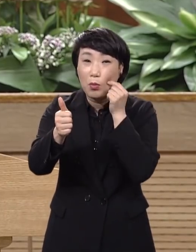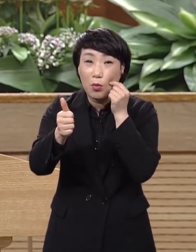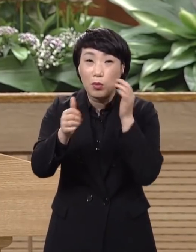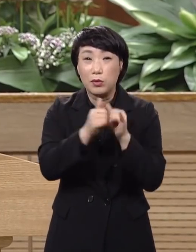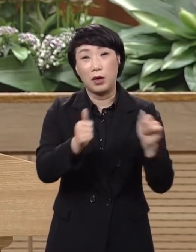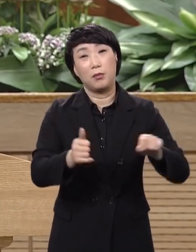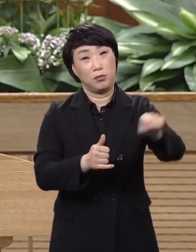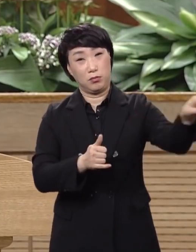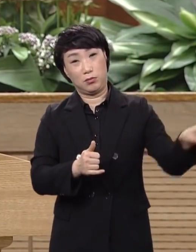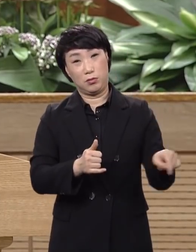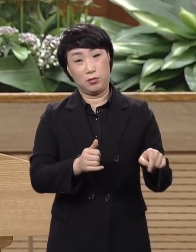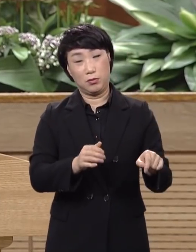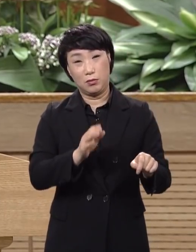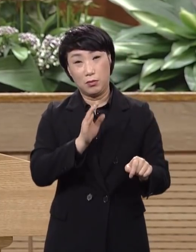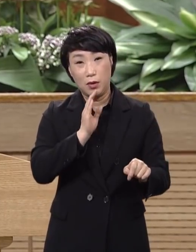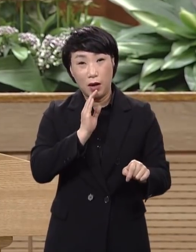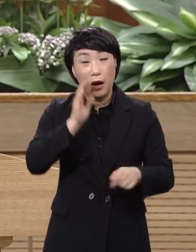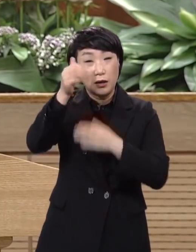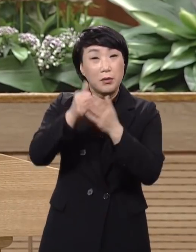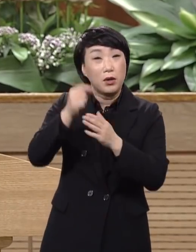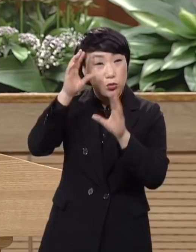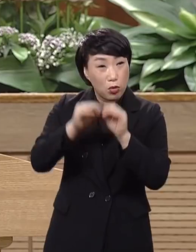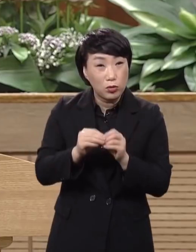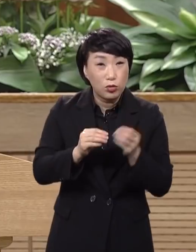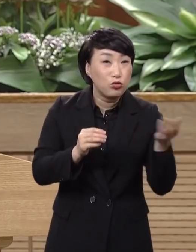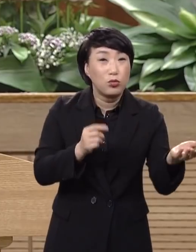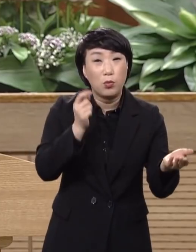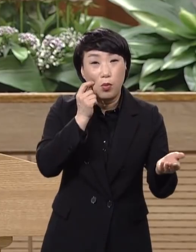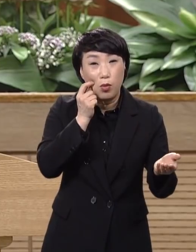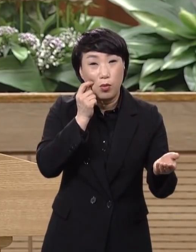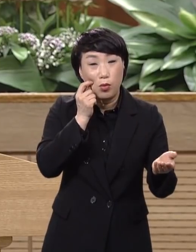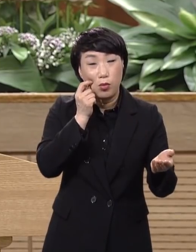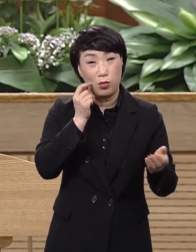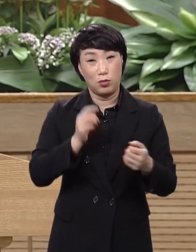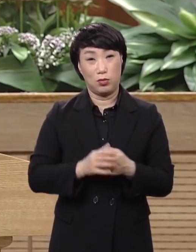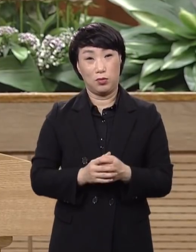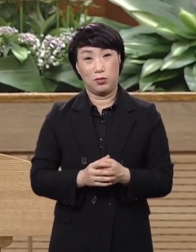없는 사람, 하나님의 동의를 얻어낼 수 없는 사람,